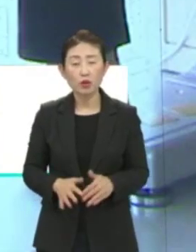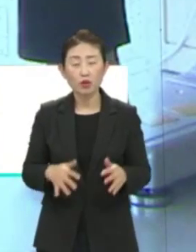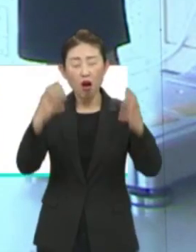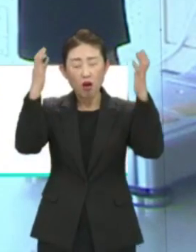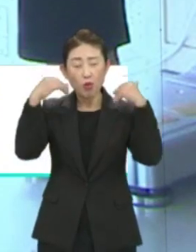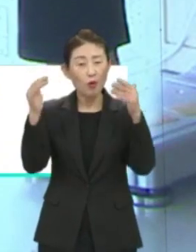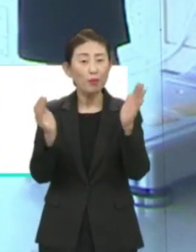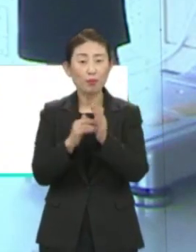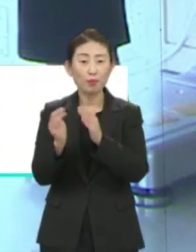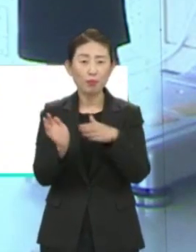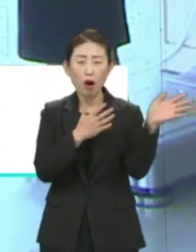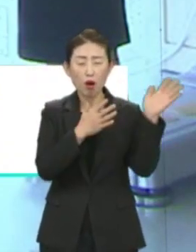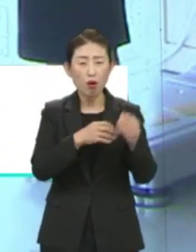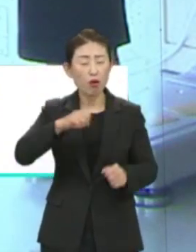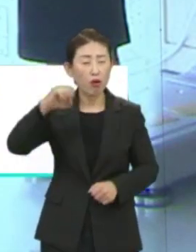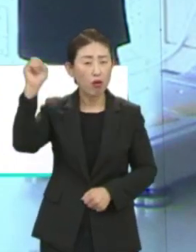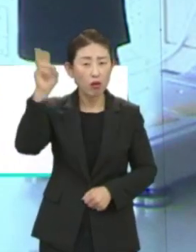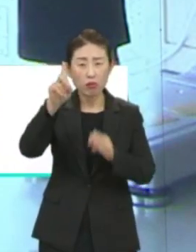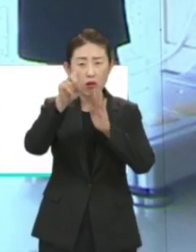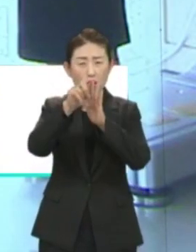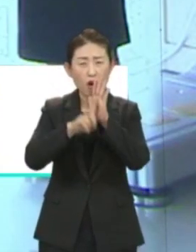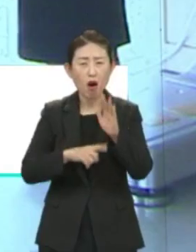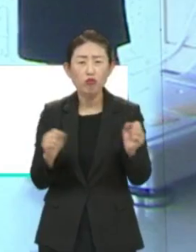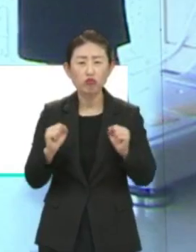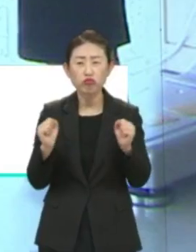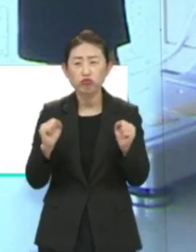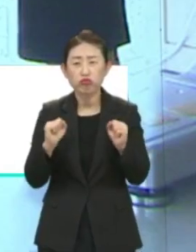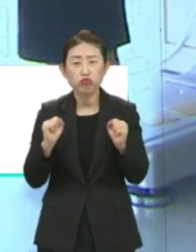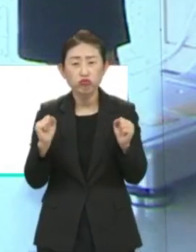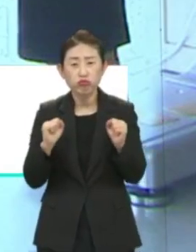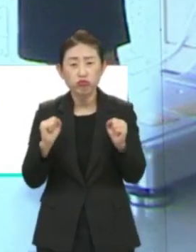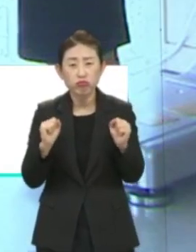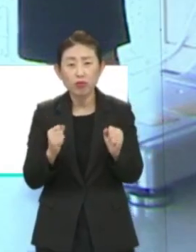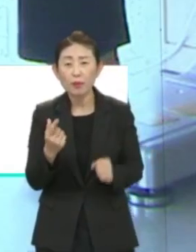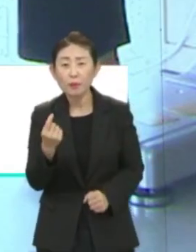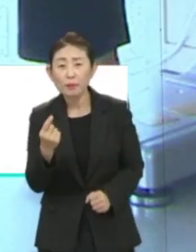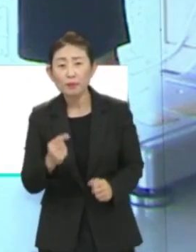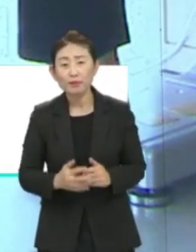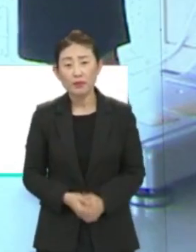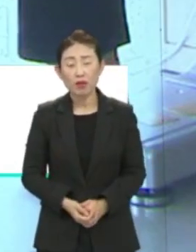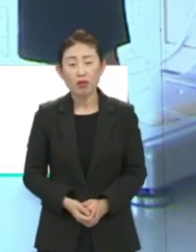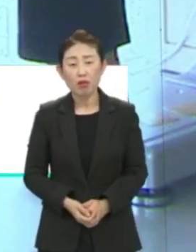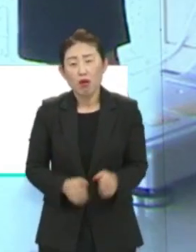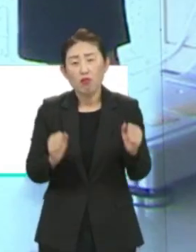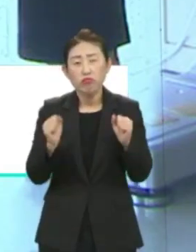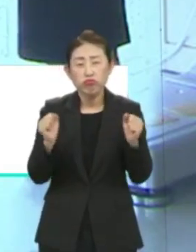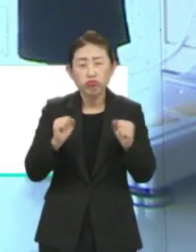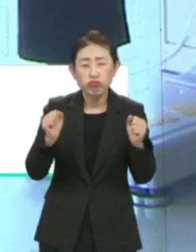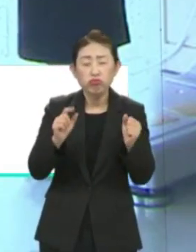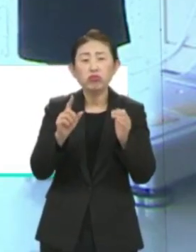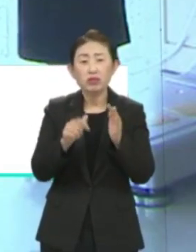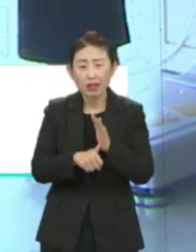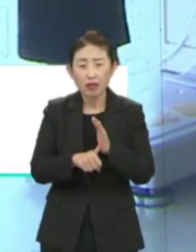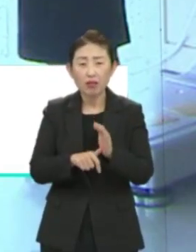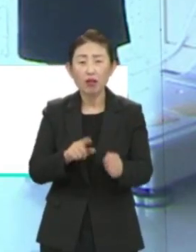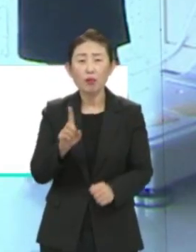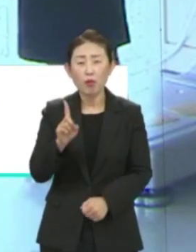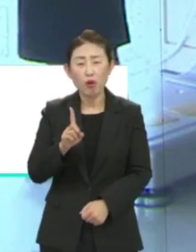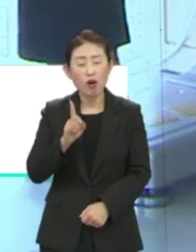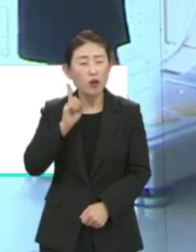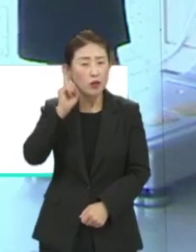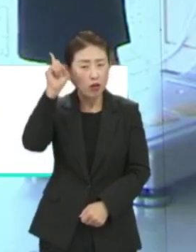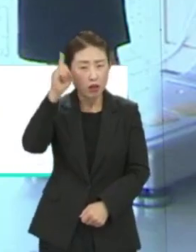늦더위가 이어지다가 최근 갑자기 기온이 뚝 떨어지며 쌀쌀한 가을 날씨를 보이고 있는데요. 이렇게 갑자기 추워지면 혈압